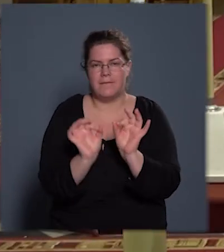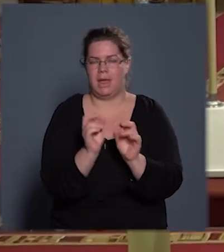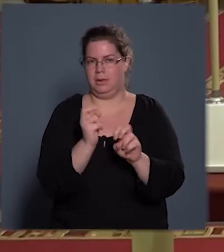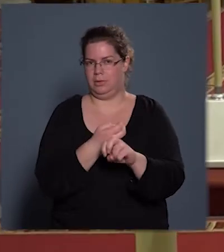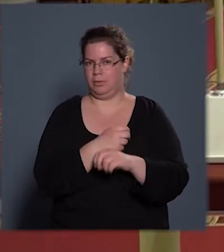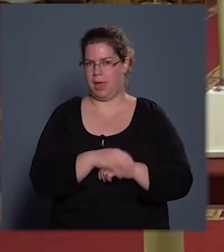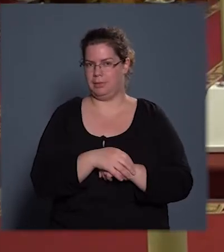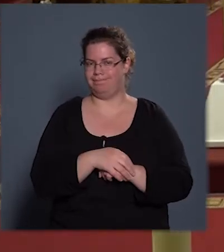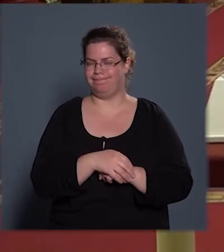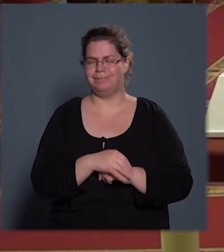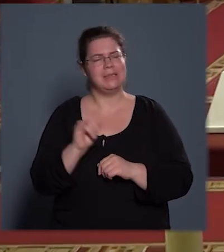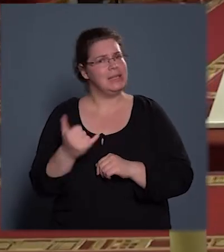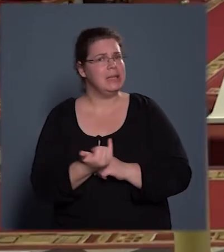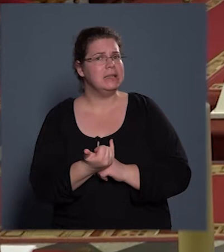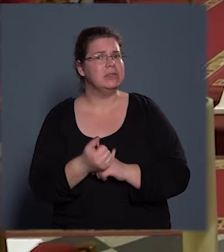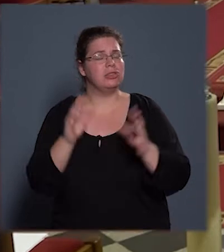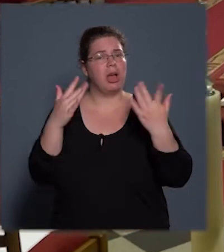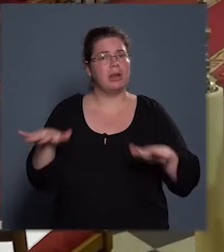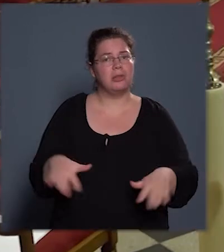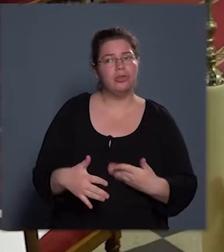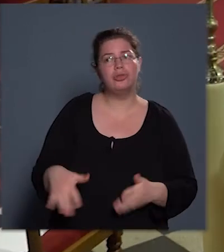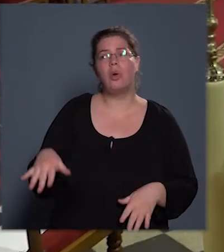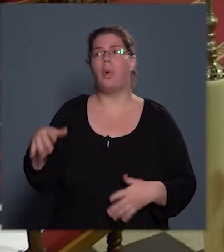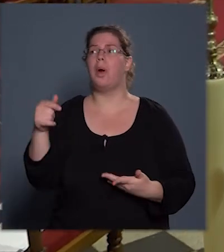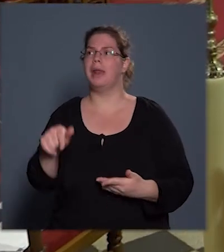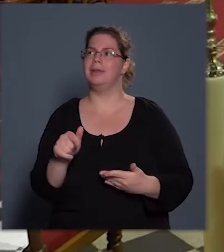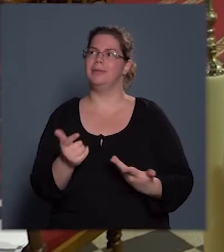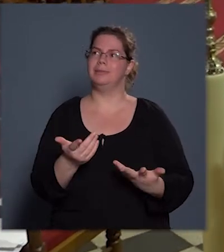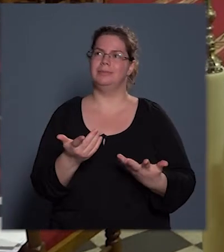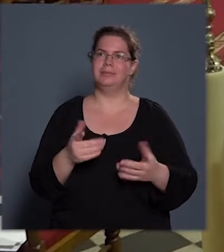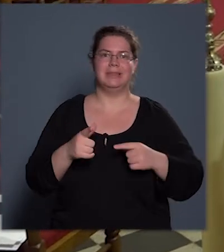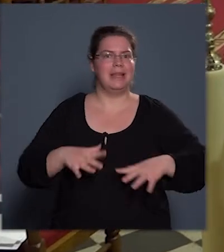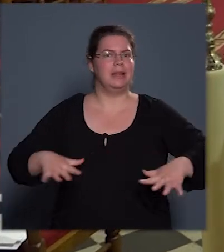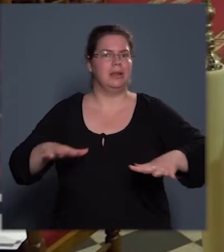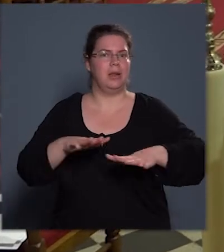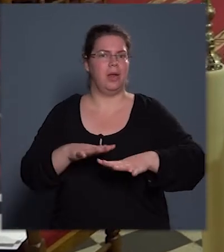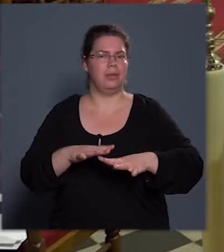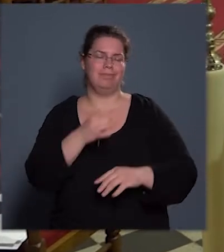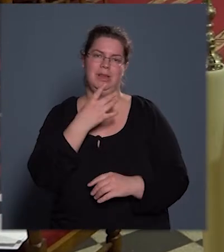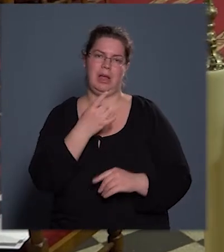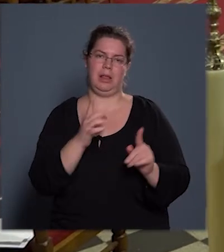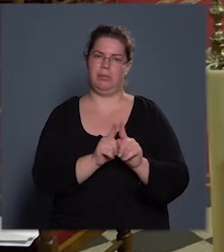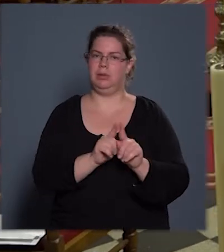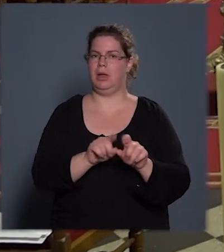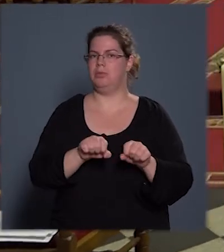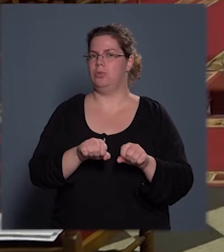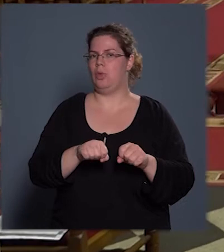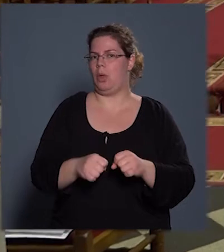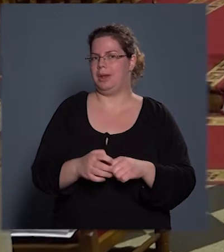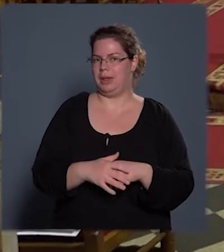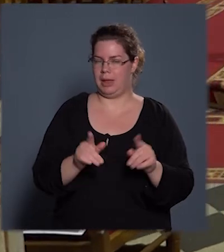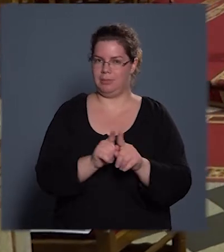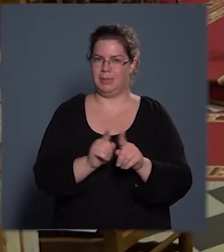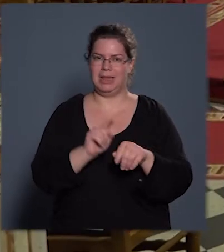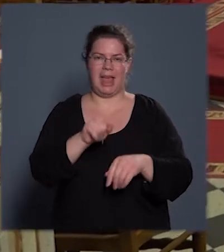Karácsonykor, az egész karácsonynak a jelentése, karácsonynak a légköre legalább olyan törékeny, mint ezek